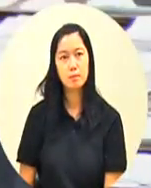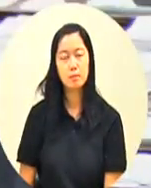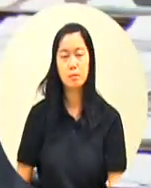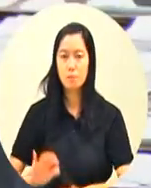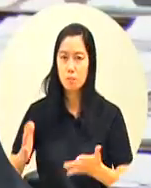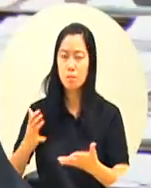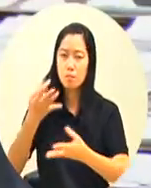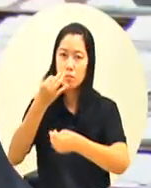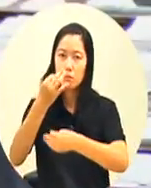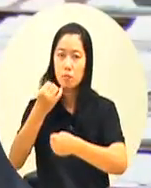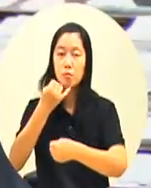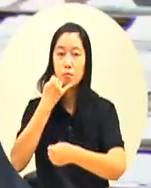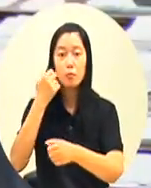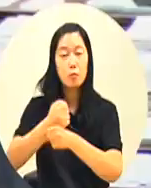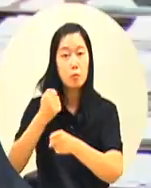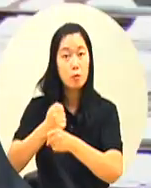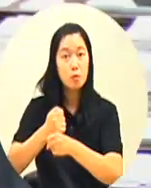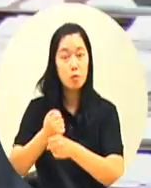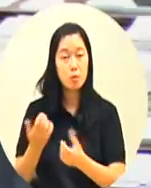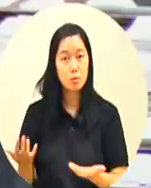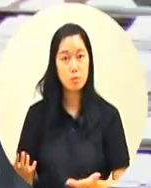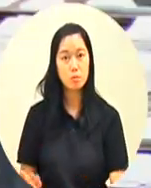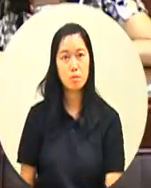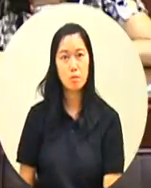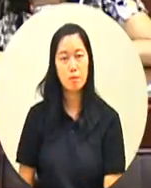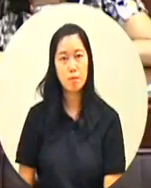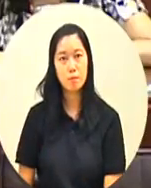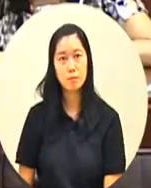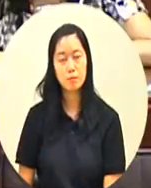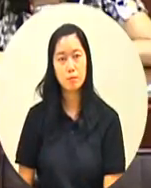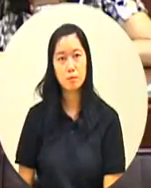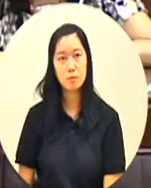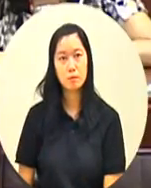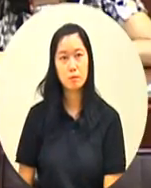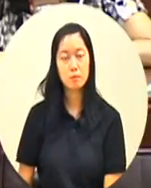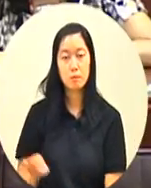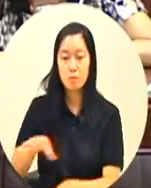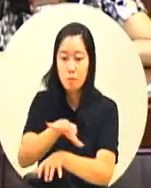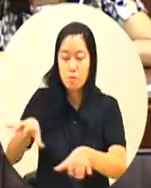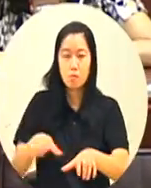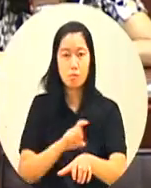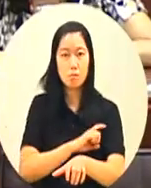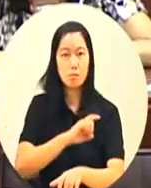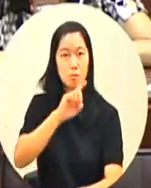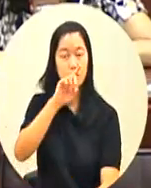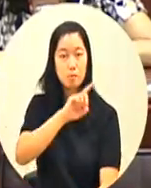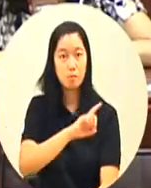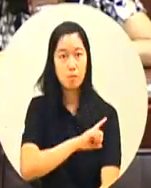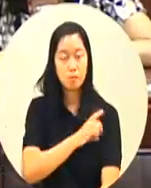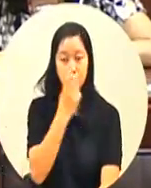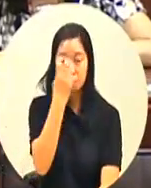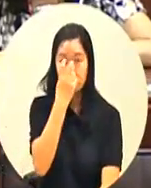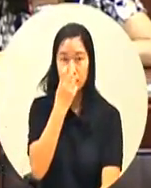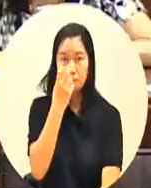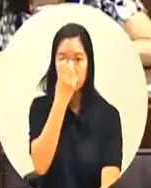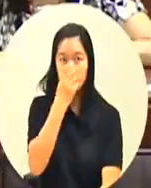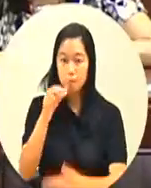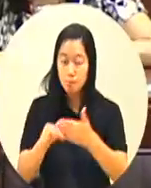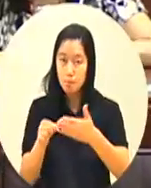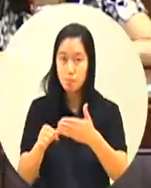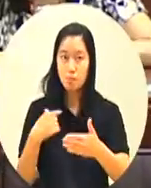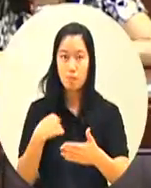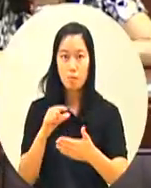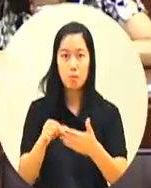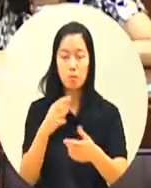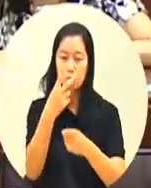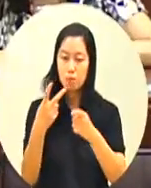可以做过一遍？ 什么时候可以做过一遍？那个我们的环境自治条例规定是两年， 两年还是三年？两